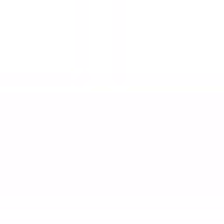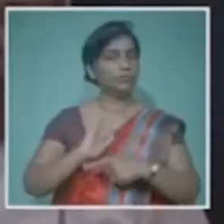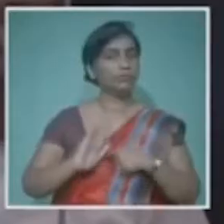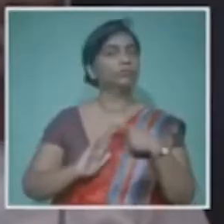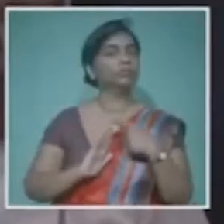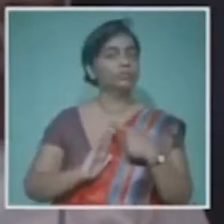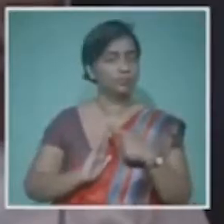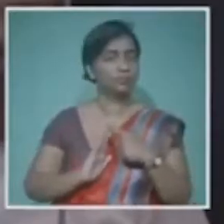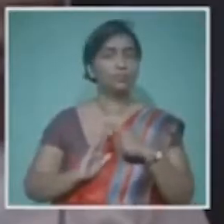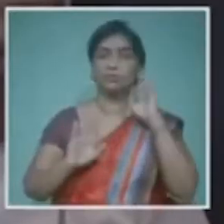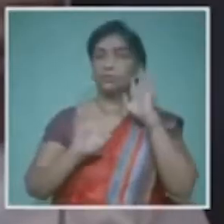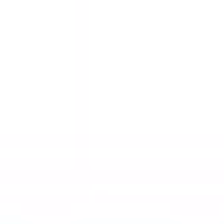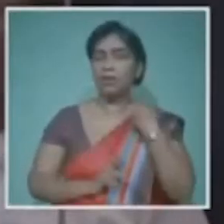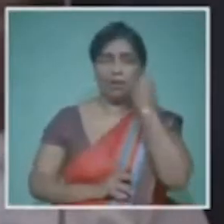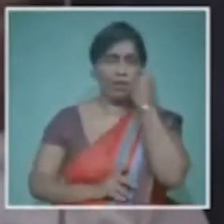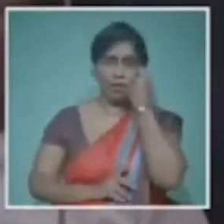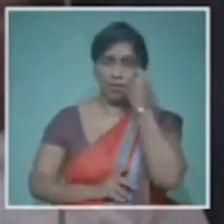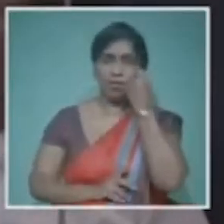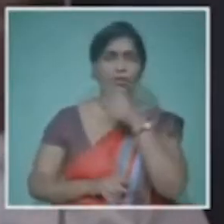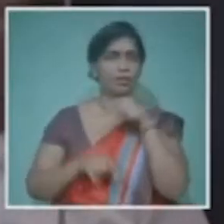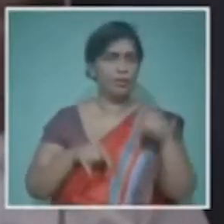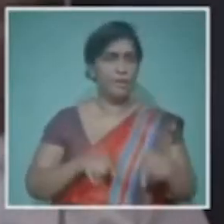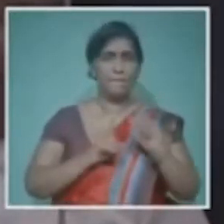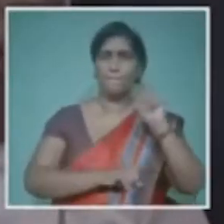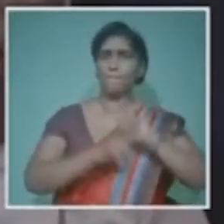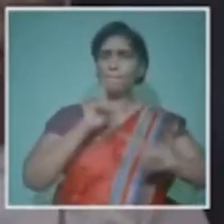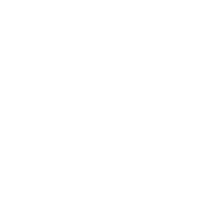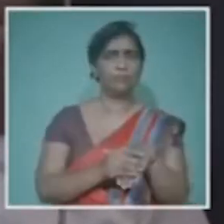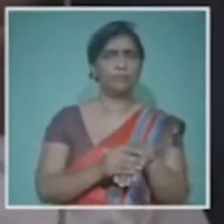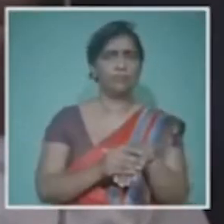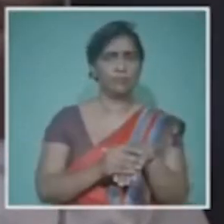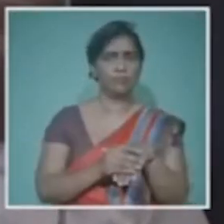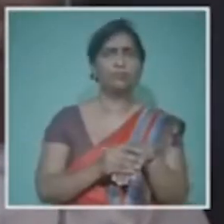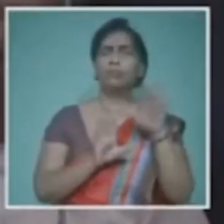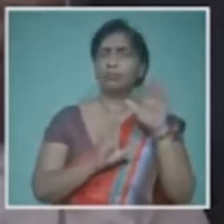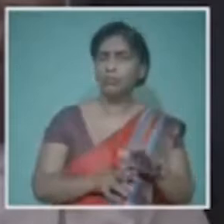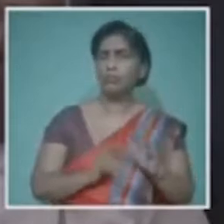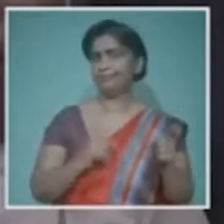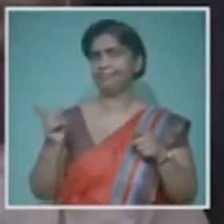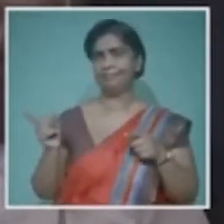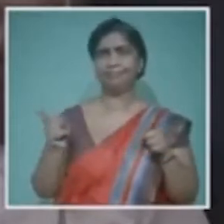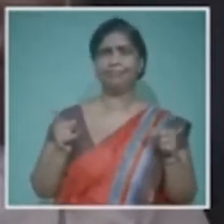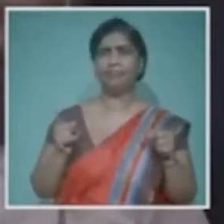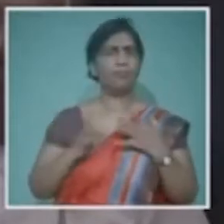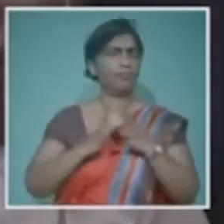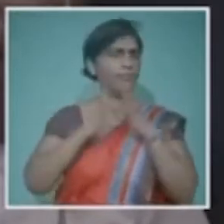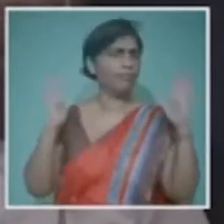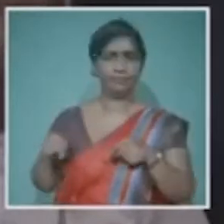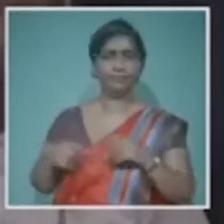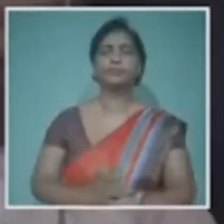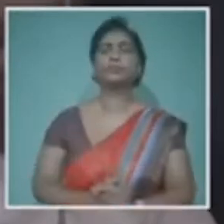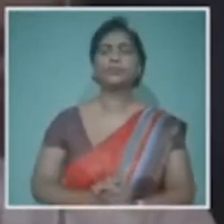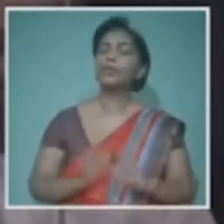රටේ ප්‍රකාශ වන පොදු මතය හා මේ පාර්ලිමේන්තුව තුළ තිබෙන තත්ත්වය අතර විශාල පරතරයක්